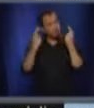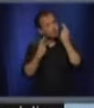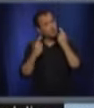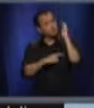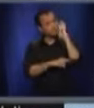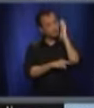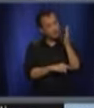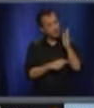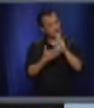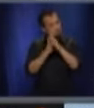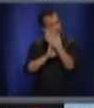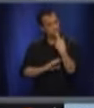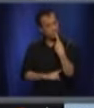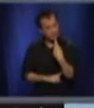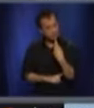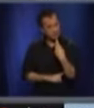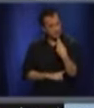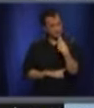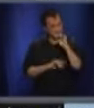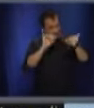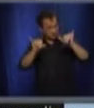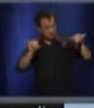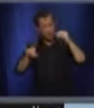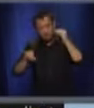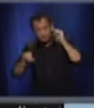devoir retourner en confinement?